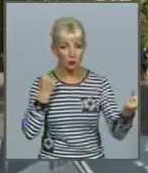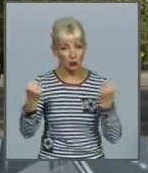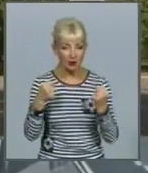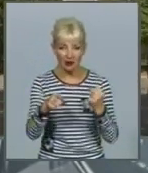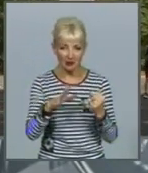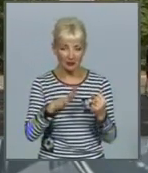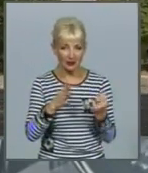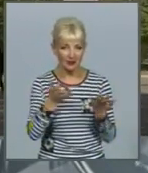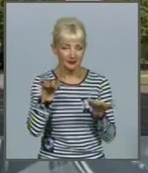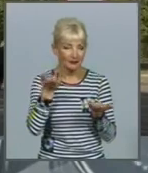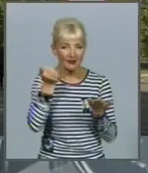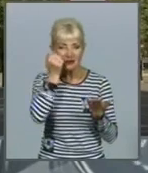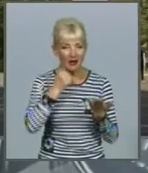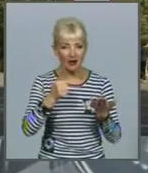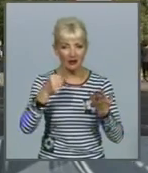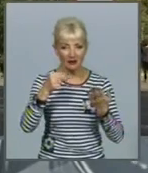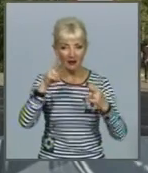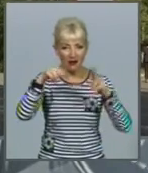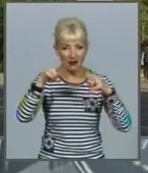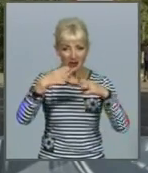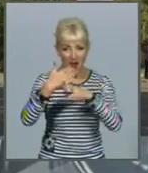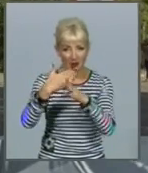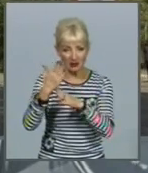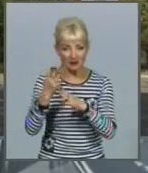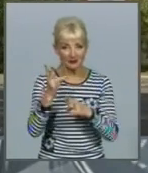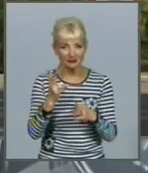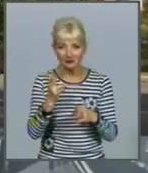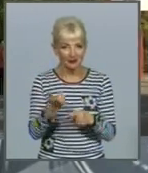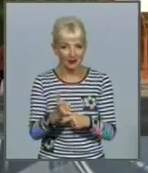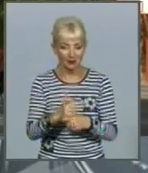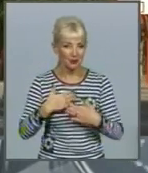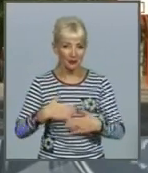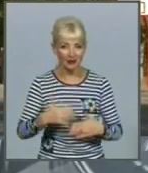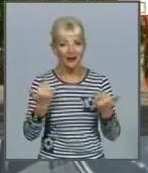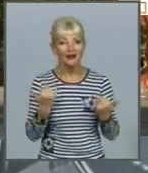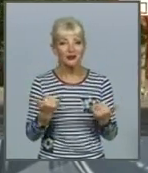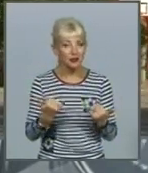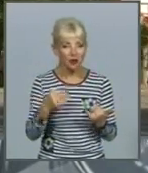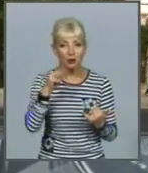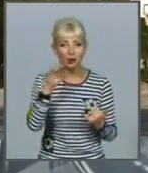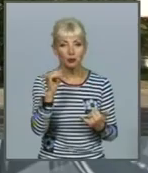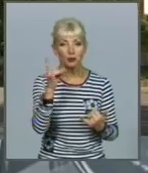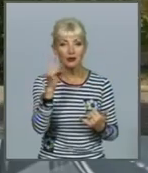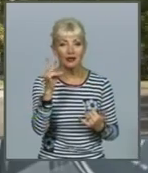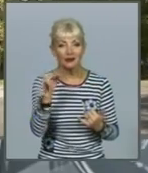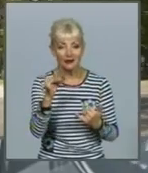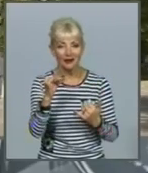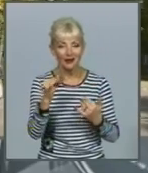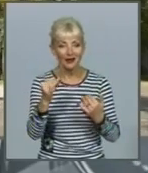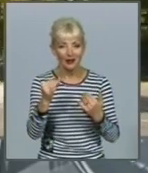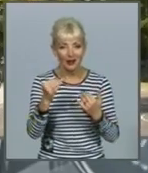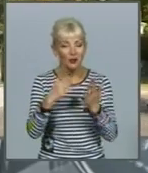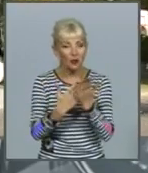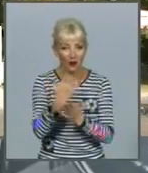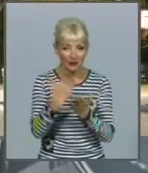облазила і, собственно, ну, було не дуже. Зараз зробили турніки нові, є можливість займатися тепер з